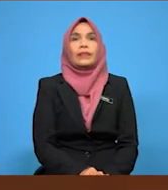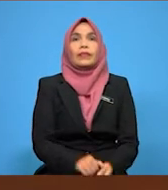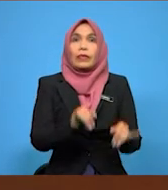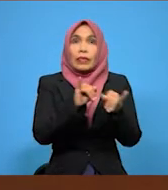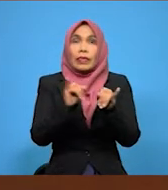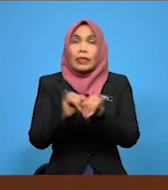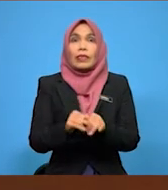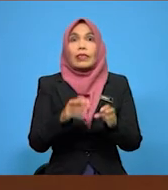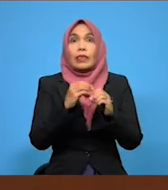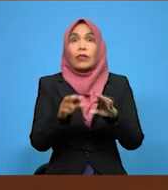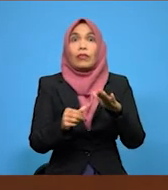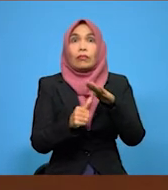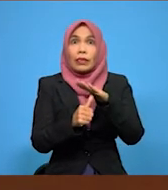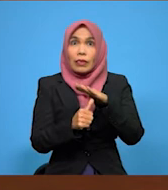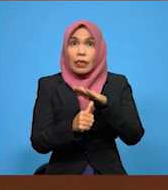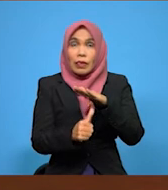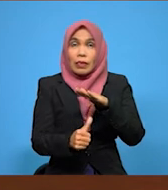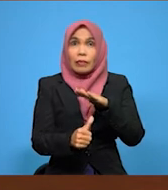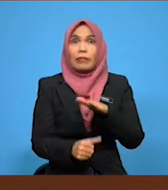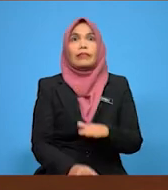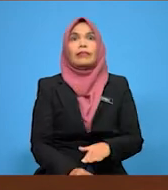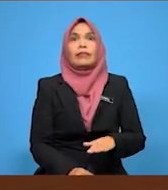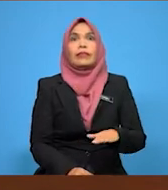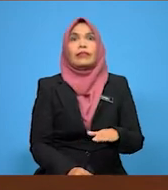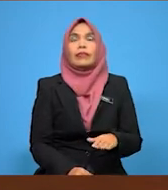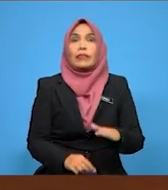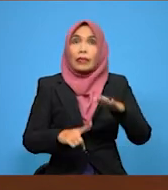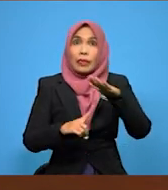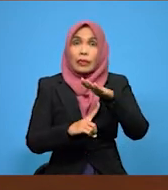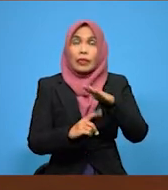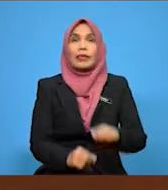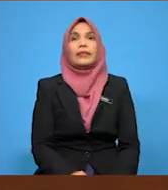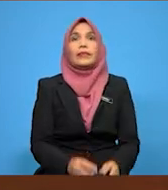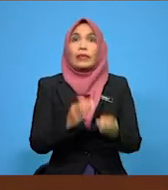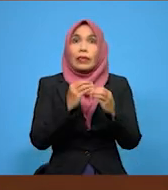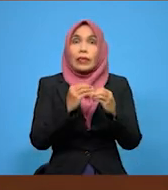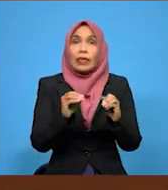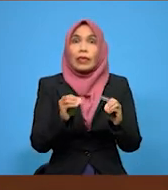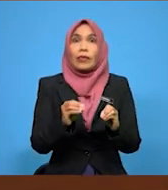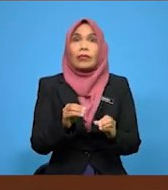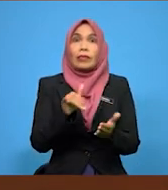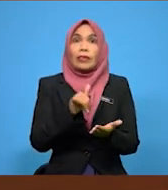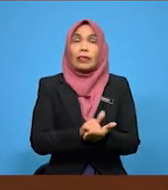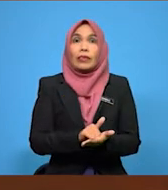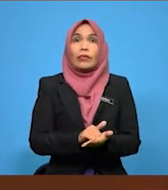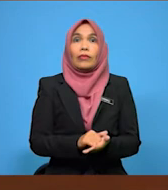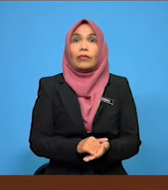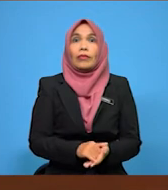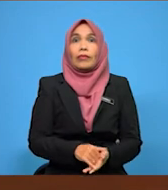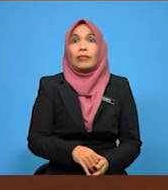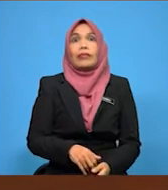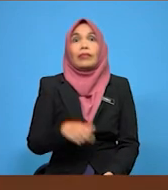Jika telur tenggelam sampai ke dasar gelas, maka telur tersebut dikategorikan sebagai telur yang segar.